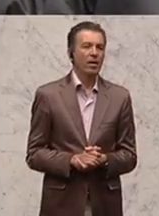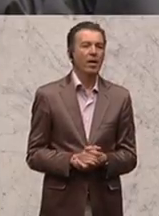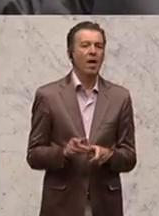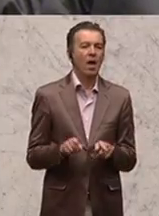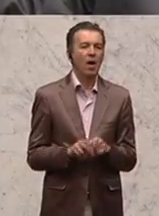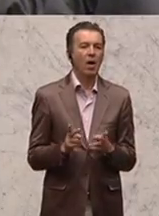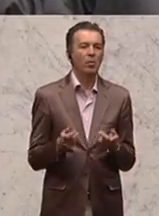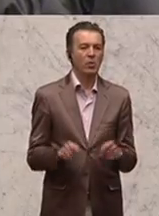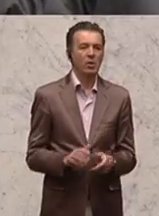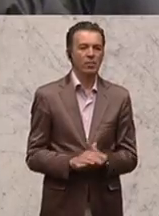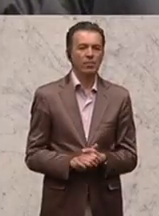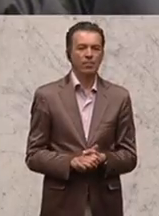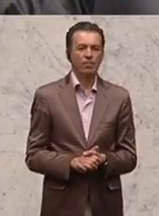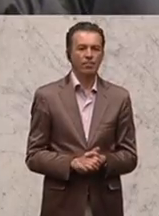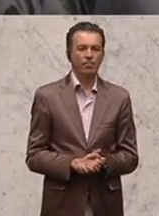durchbringen. Danke.